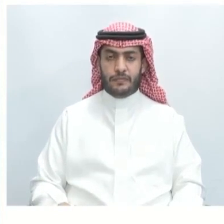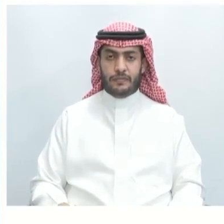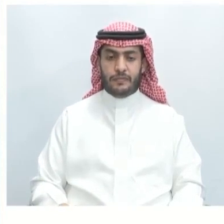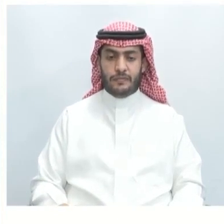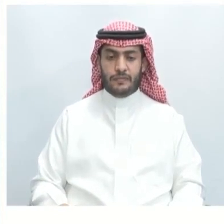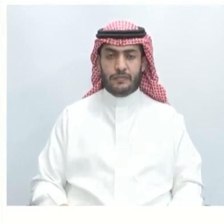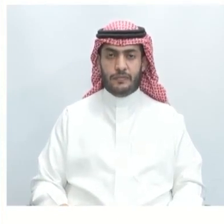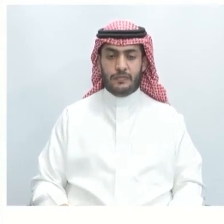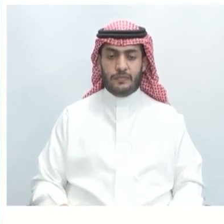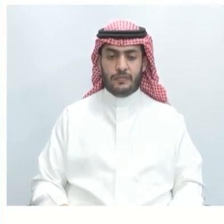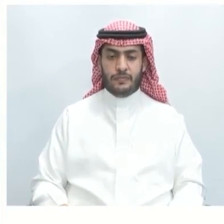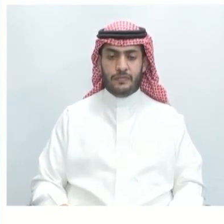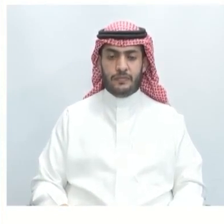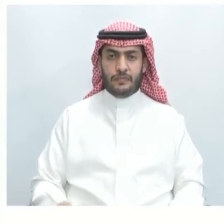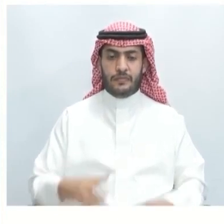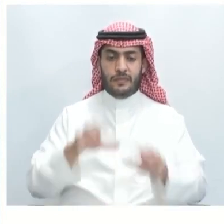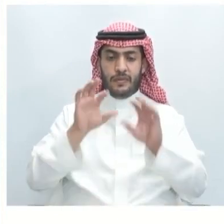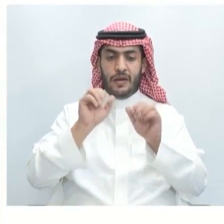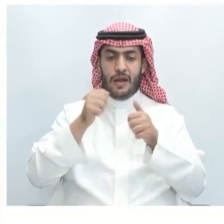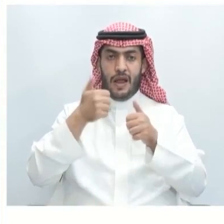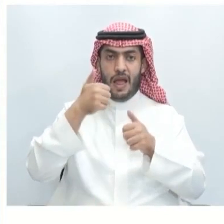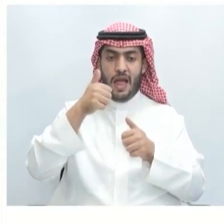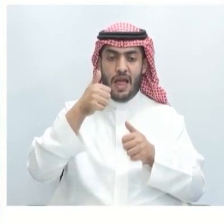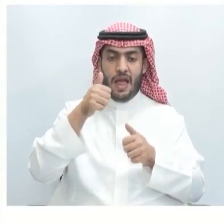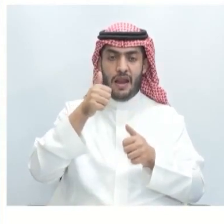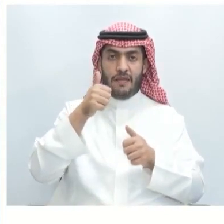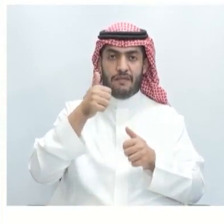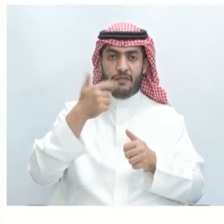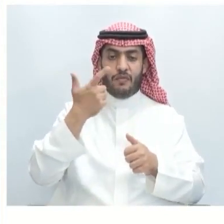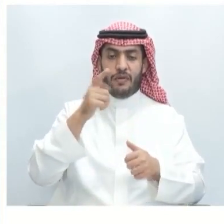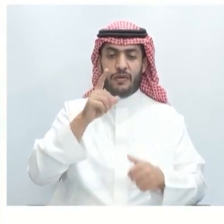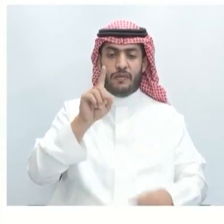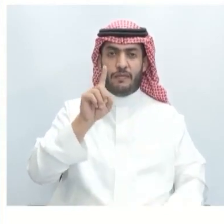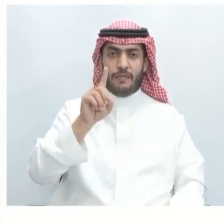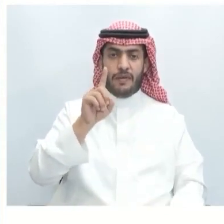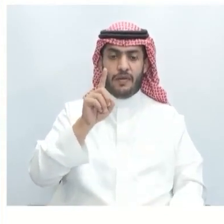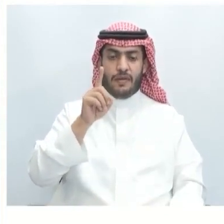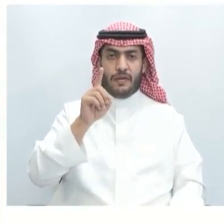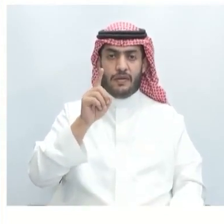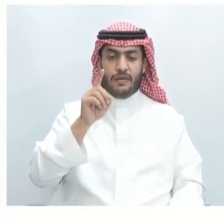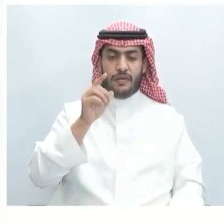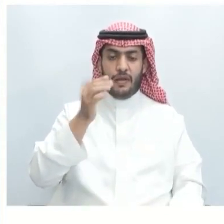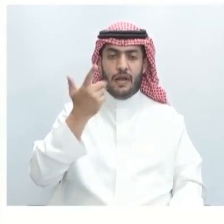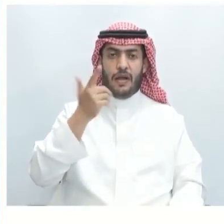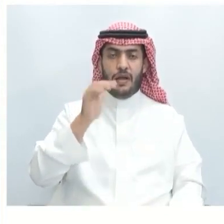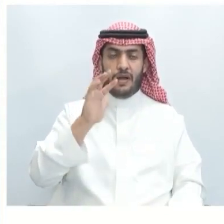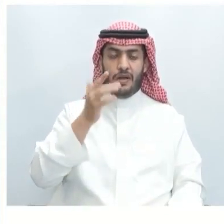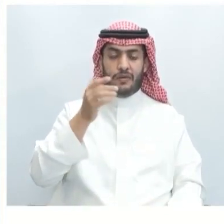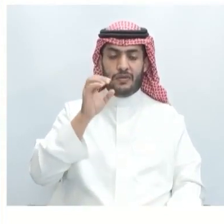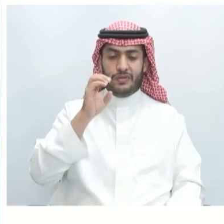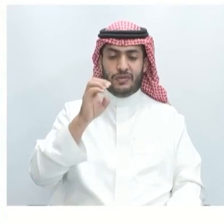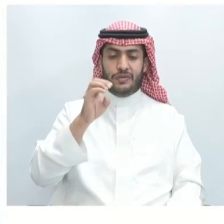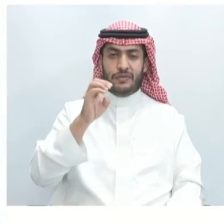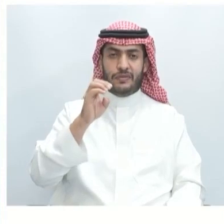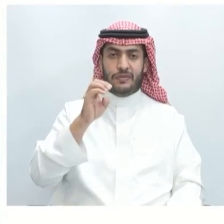الثانيه هل نحدد ما ستكون عليه قيم المدخلات في نافذه قيم الس السيناريو ام تنسيق ورقه الملخص التي لتسهيل